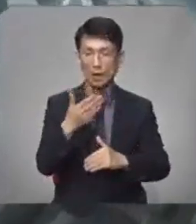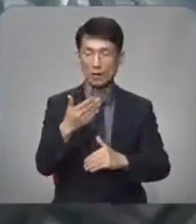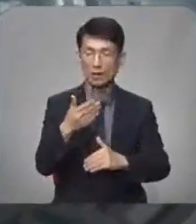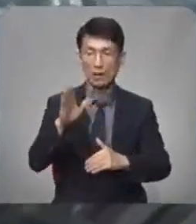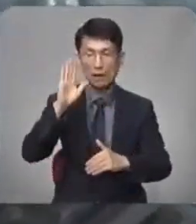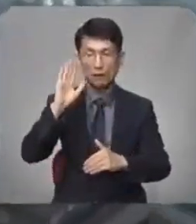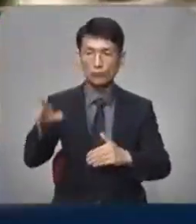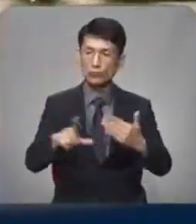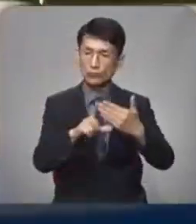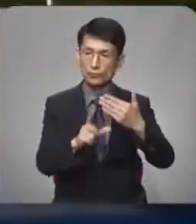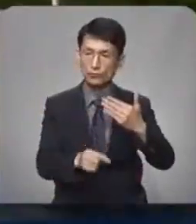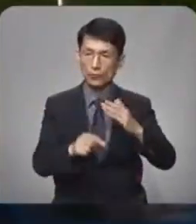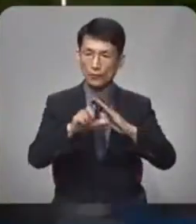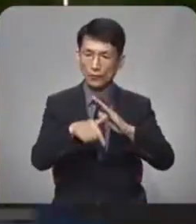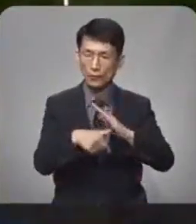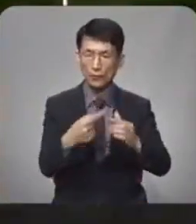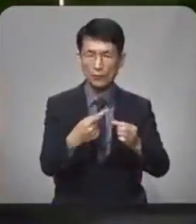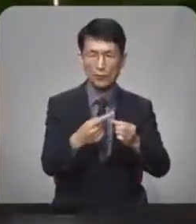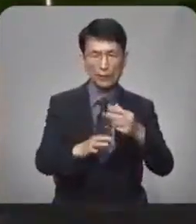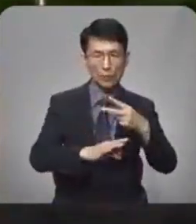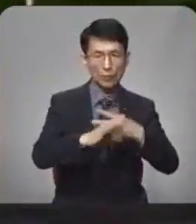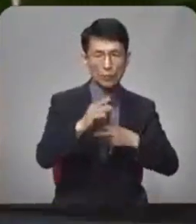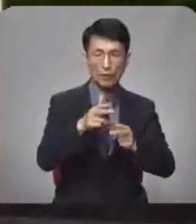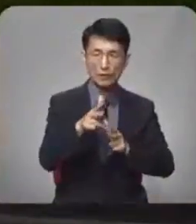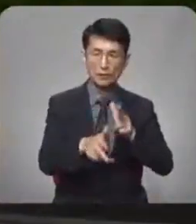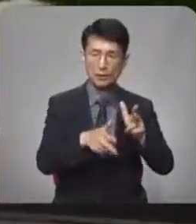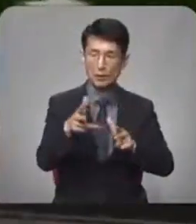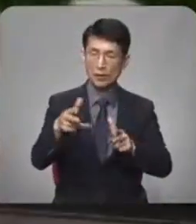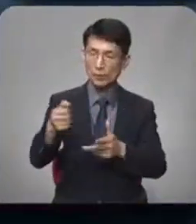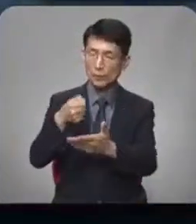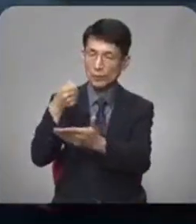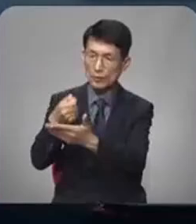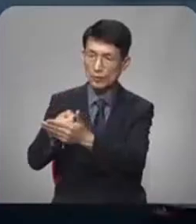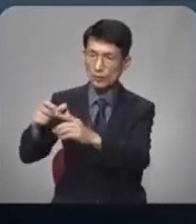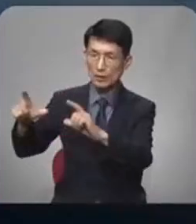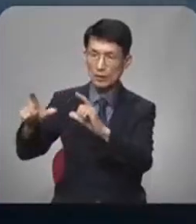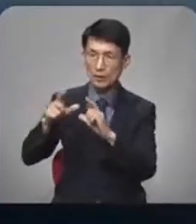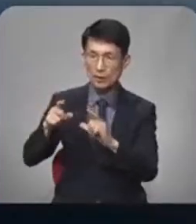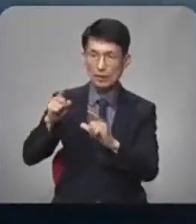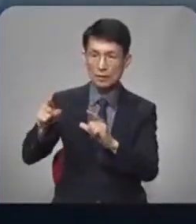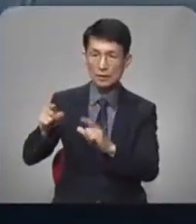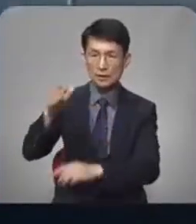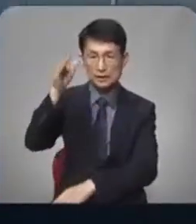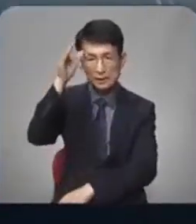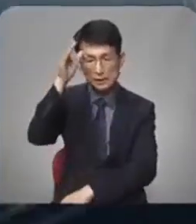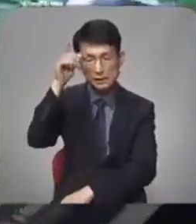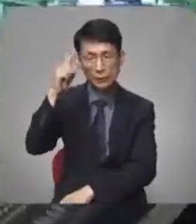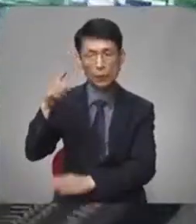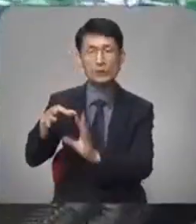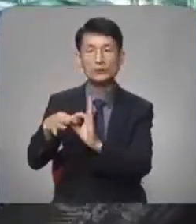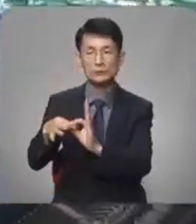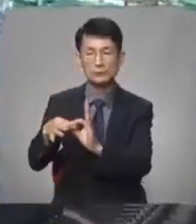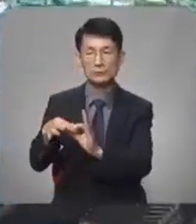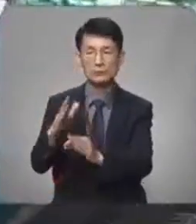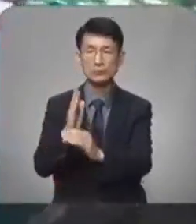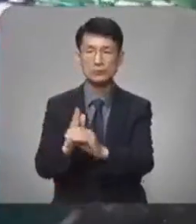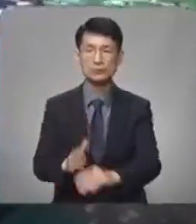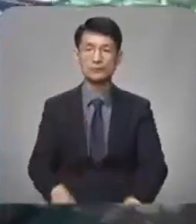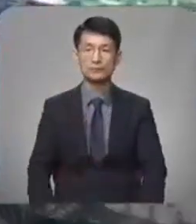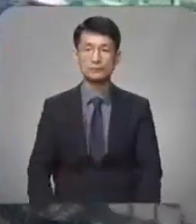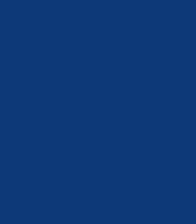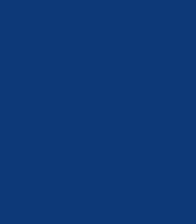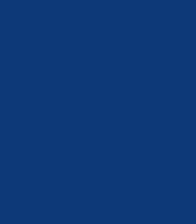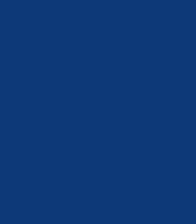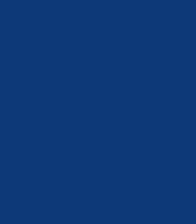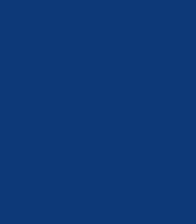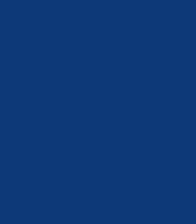전망되는 1단계 동해시 사업의 심사 결과 등이 관 될 전망입니다 KBS 뉴스 정면구입니다